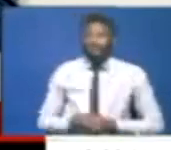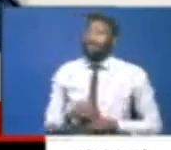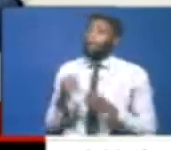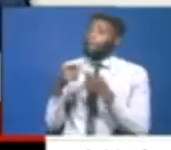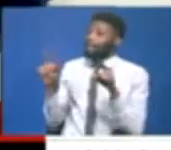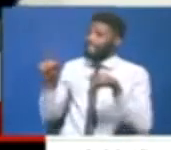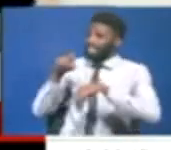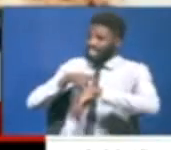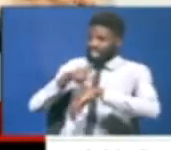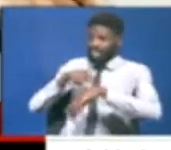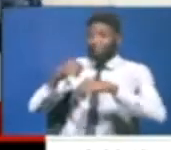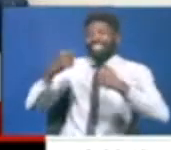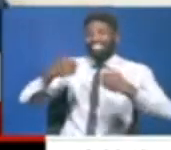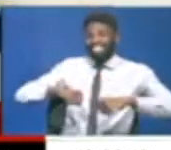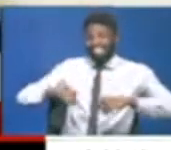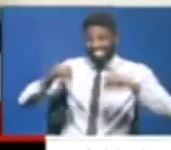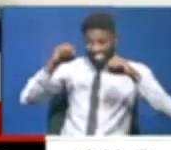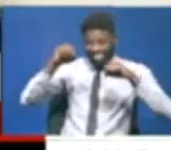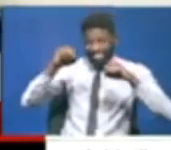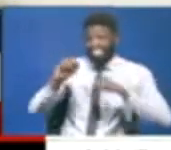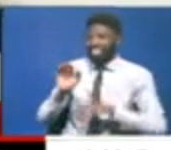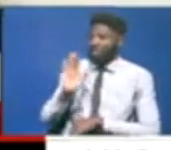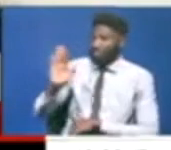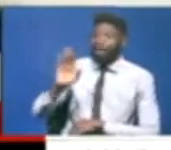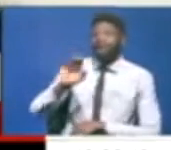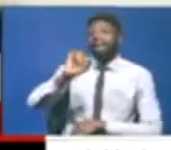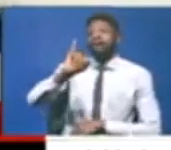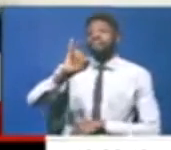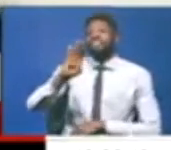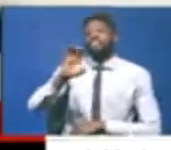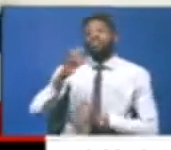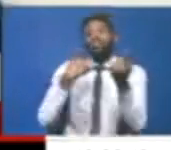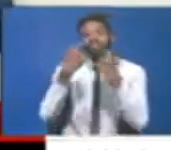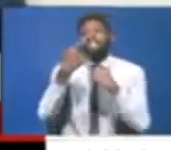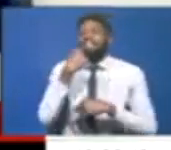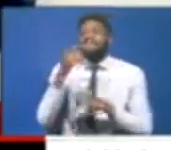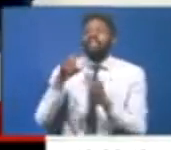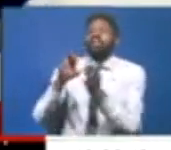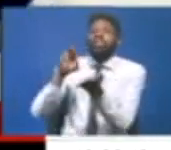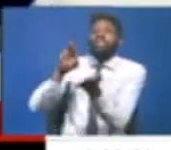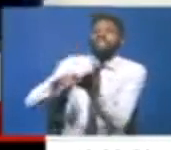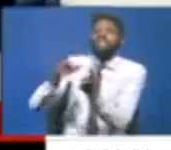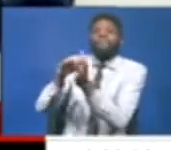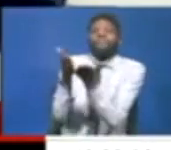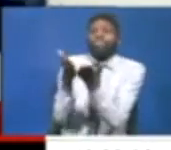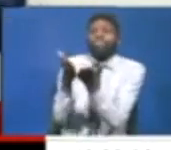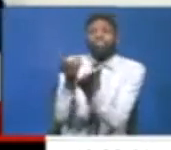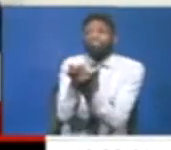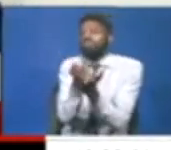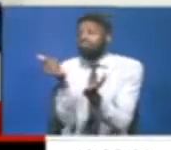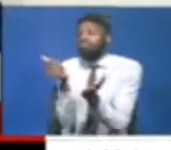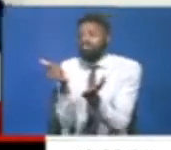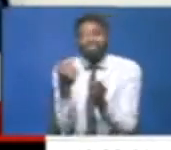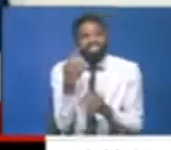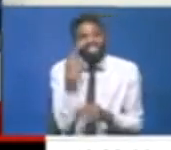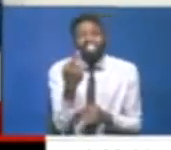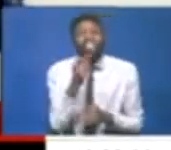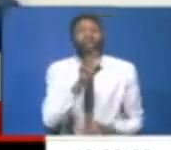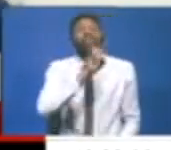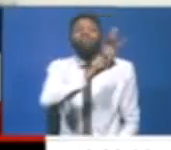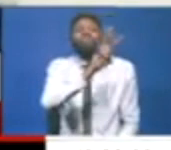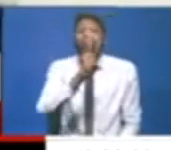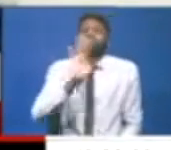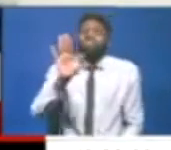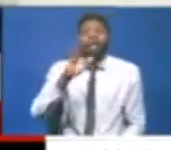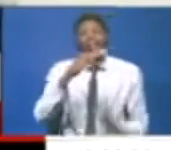IBC anasema kwamba hali itakuwepo, basi unashindwa haya yaliyo katika tovuti yao na yale anazungumza yeye, ni